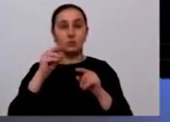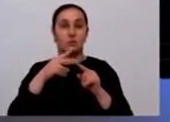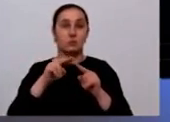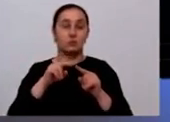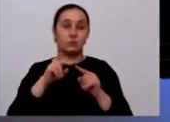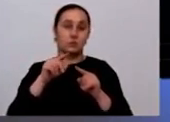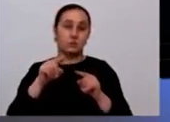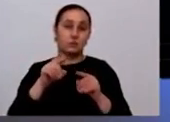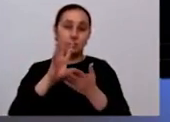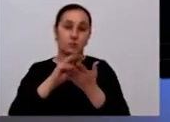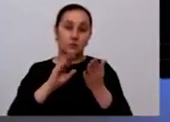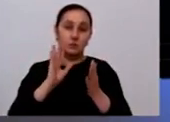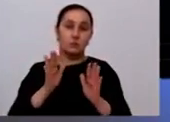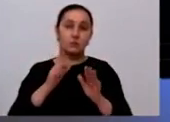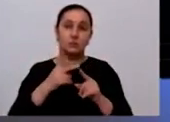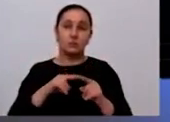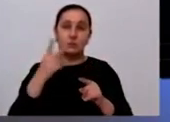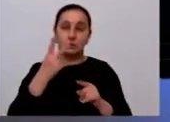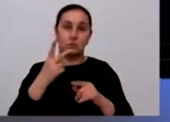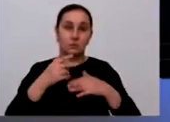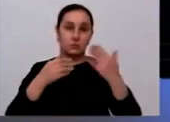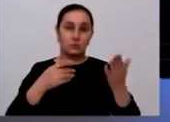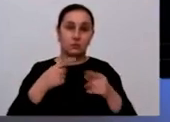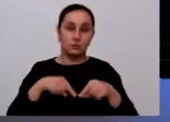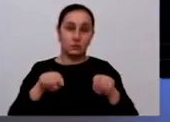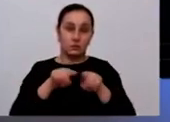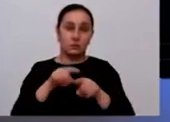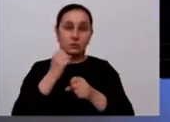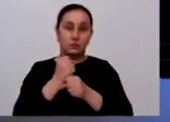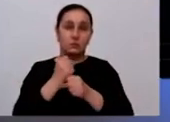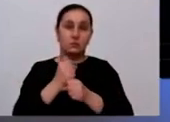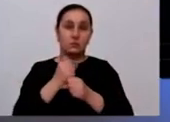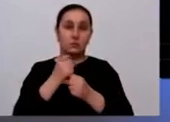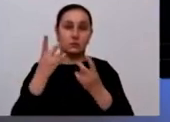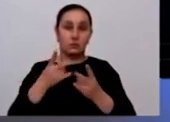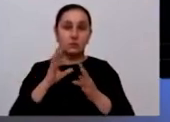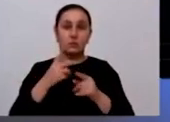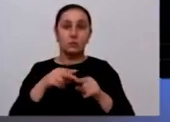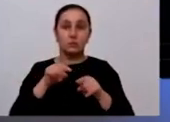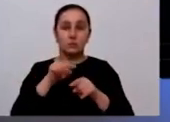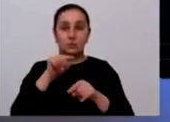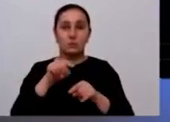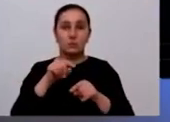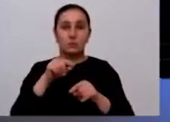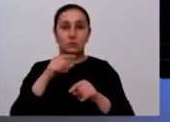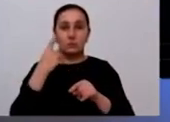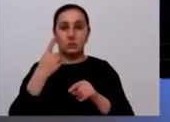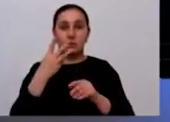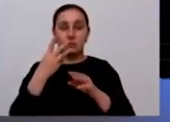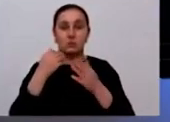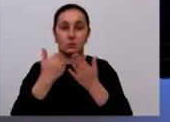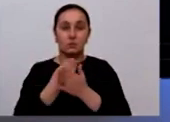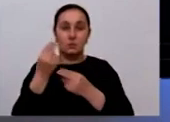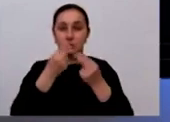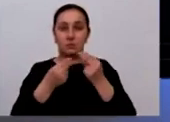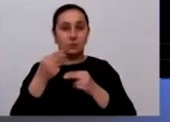nusxasini tushiramiz. Endi ikkinchi tarafga ham xuddi shu ishni qilishimiz kerak. Bu yerda biz buni bittalab boshqatdan